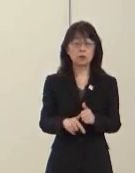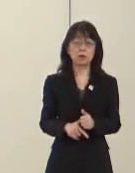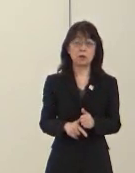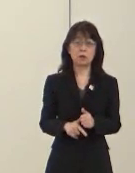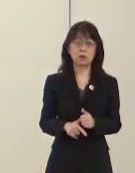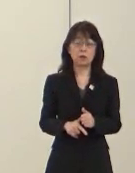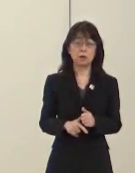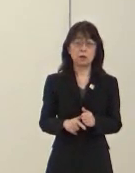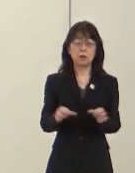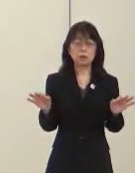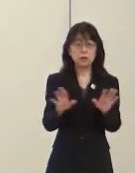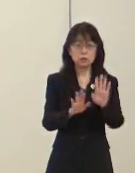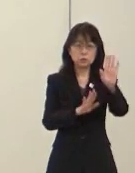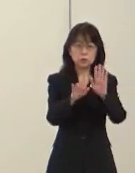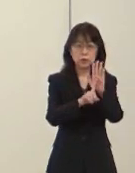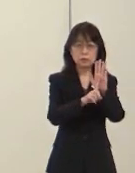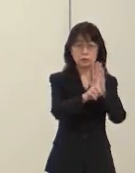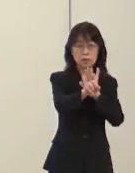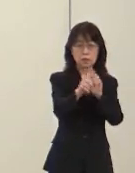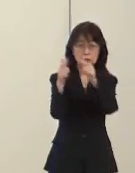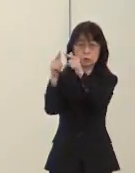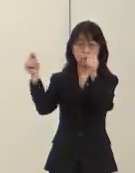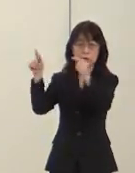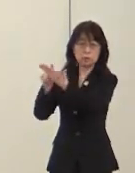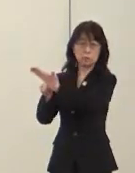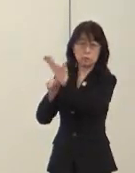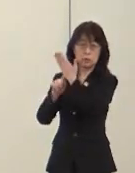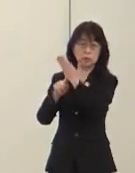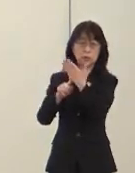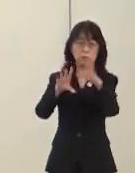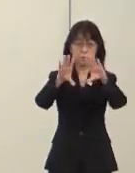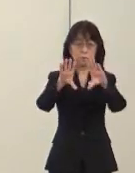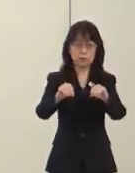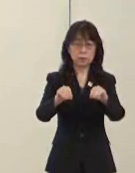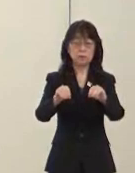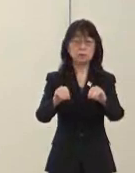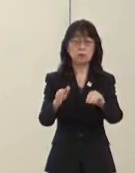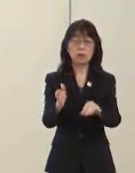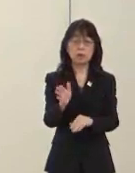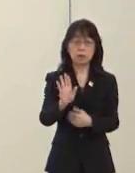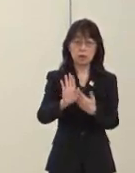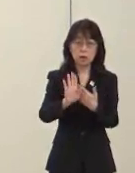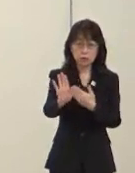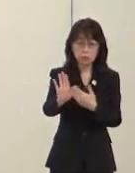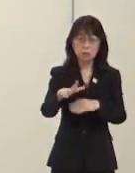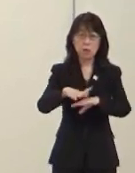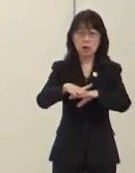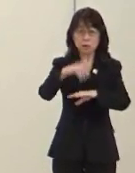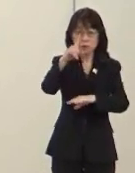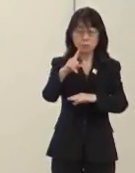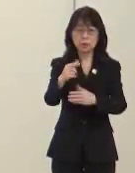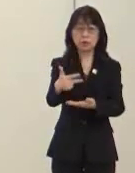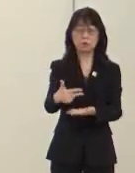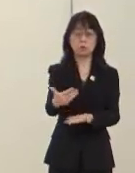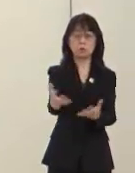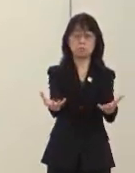事態宣言が解除されてから、最初の定例の記者会見ということでございます